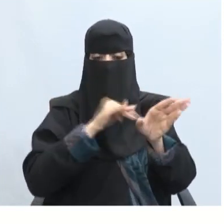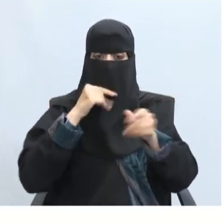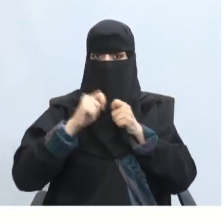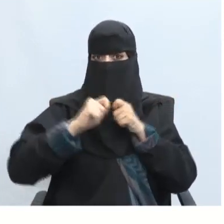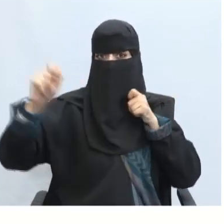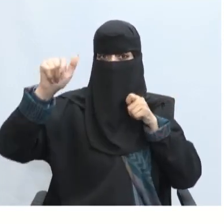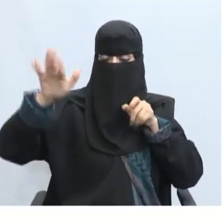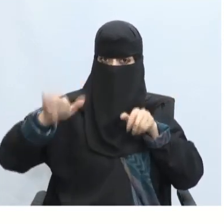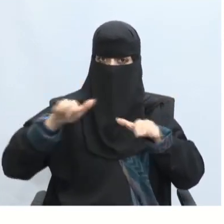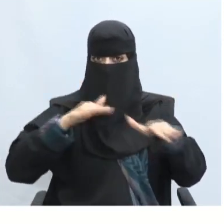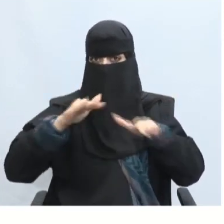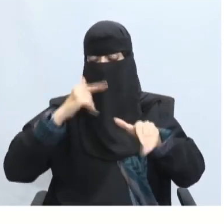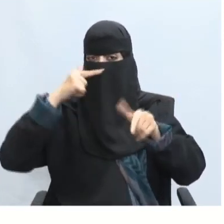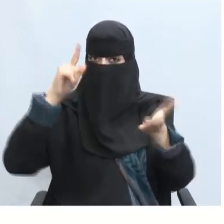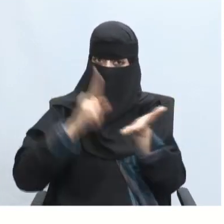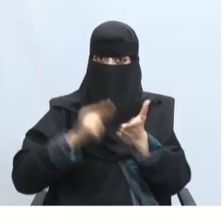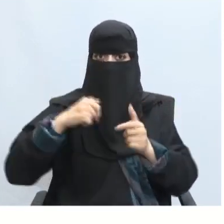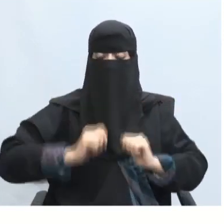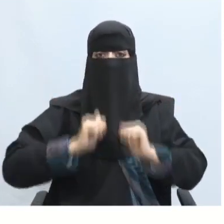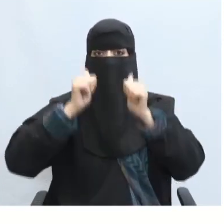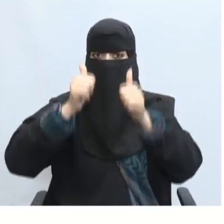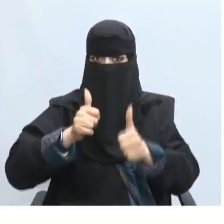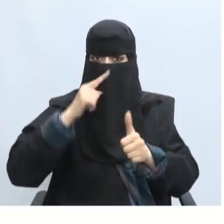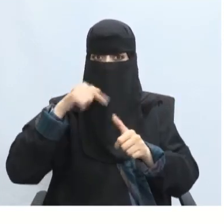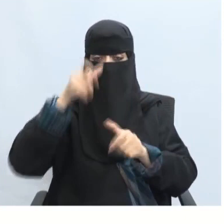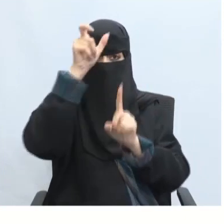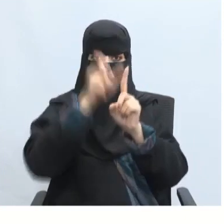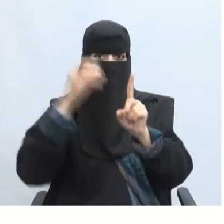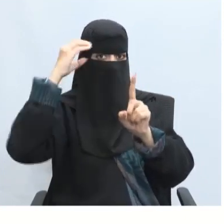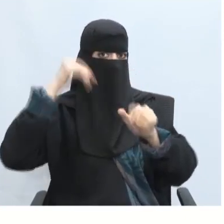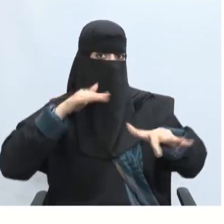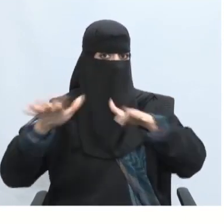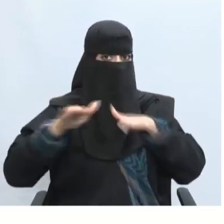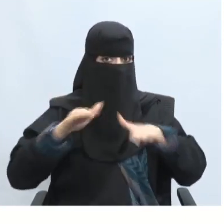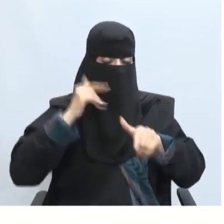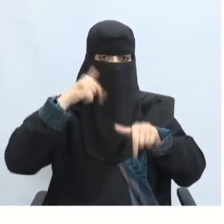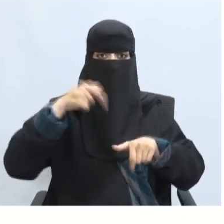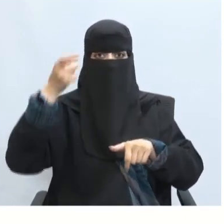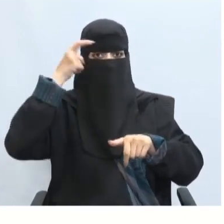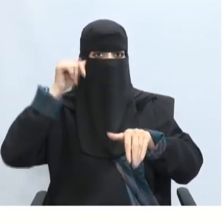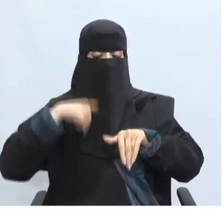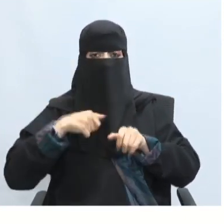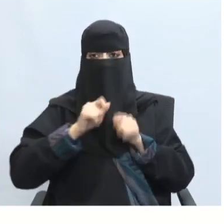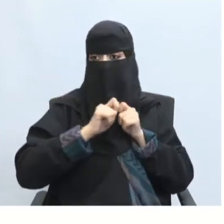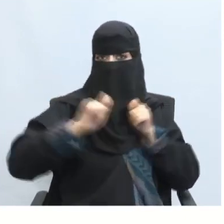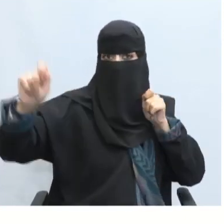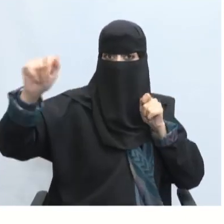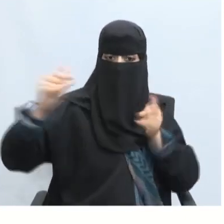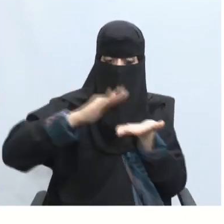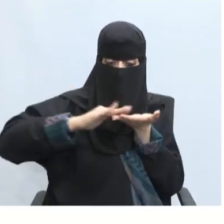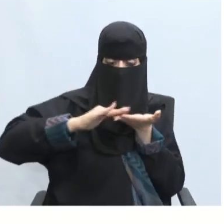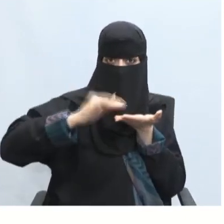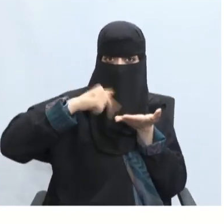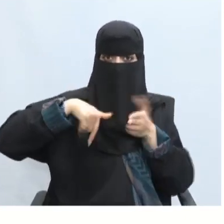اعزائي الطلبه ذكرنا بانه يستطيع علماء الزلازل معرفه بعد المركز السطحي